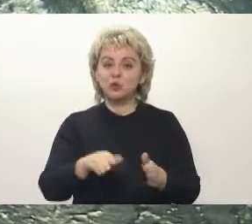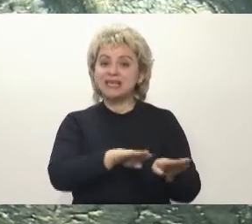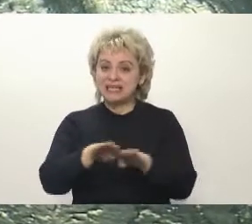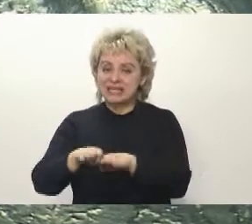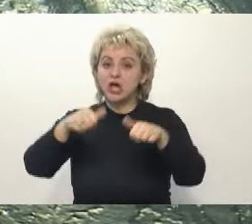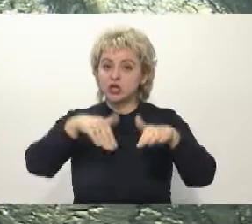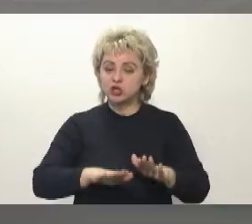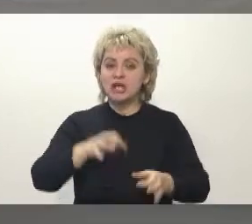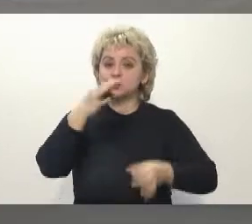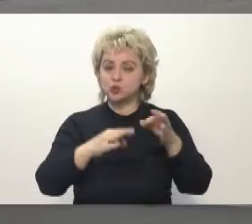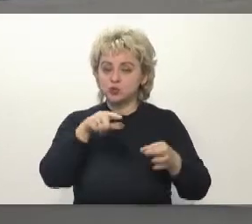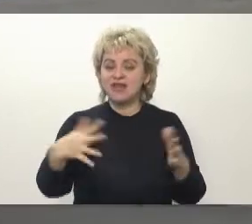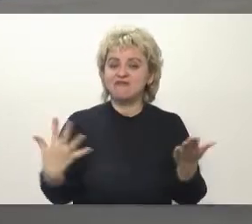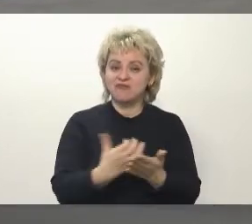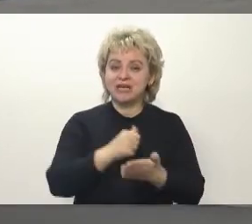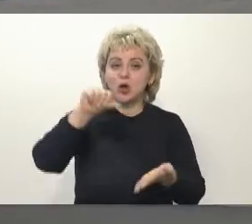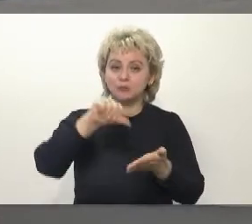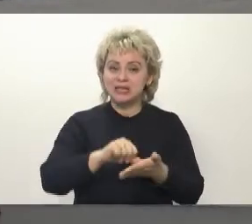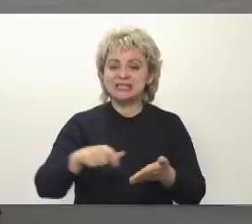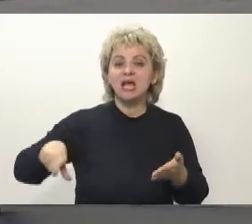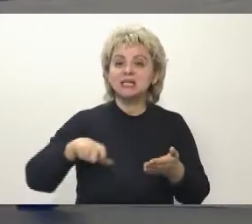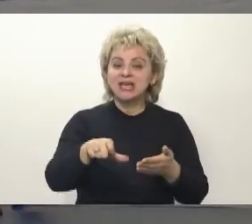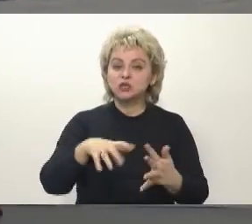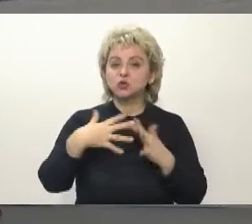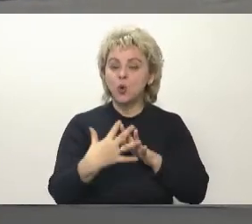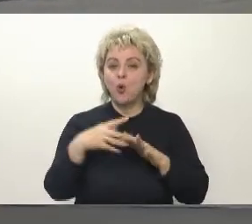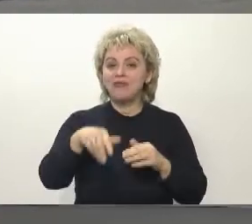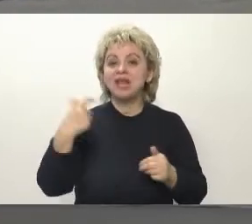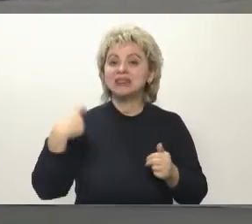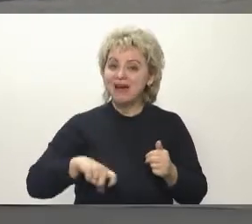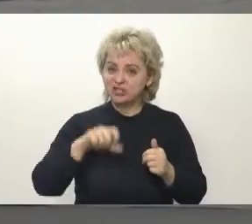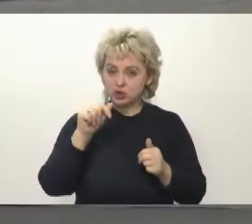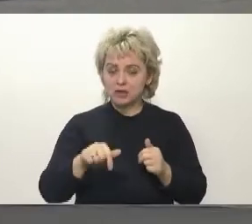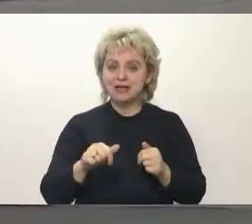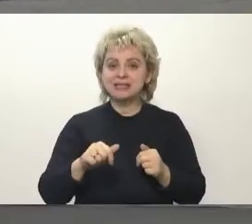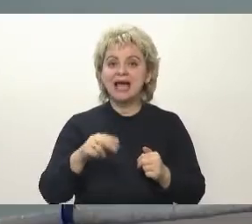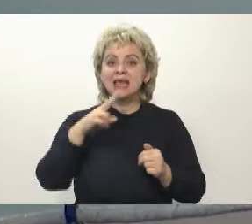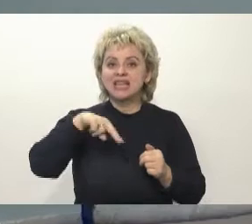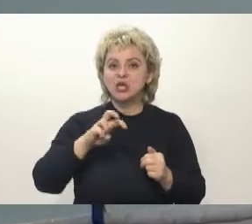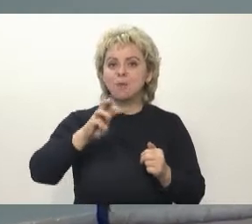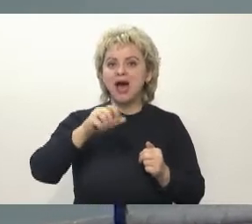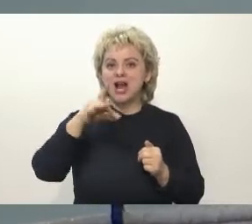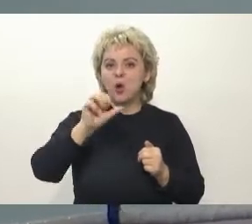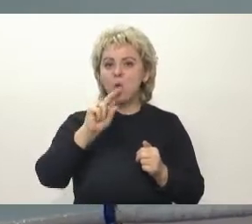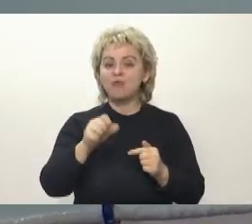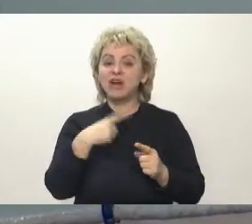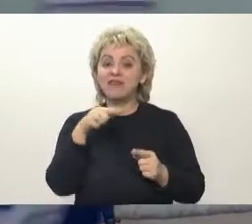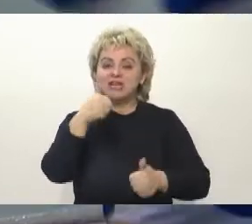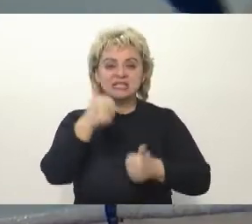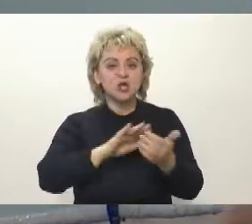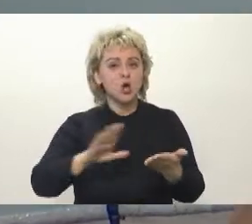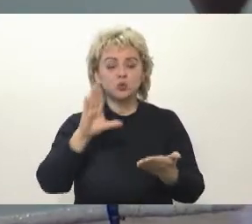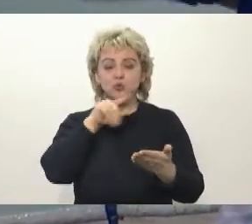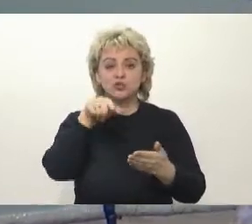единогласным решением арбитров выиграл представитель донского поселка Новочеркасска Даниил Мараков. Говорит, соперник не